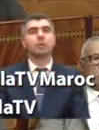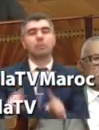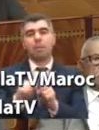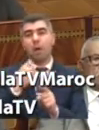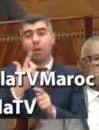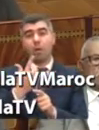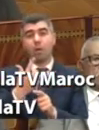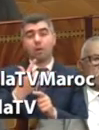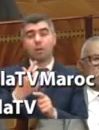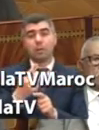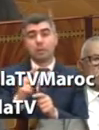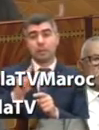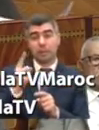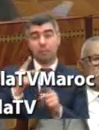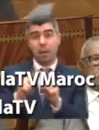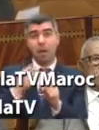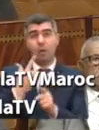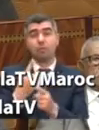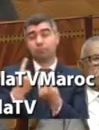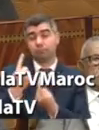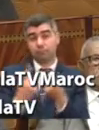30، الفصه كتجينا من